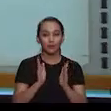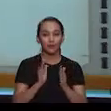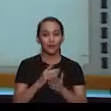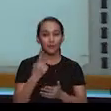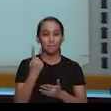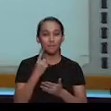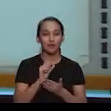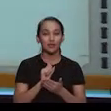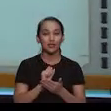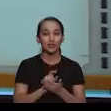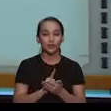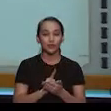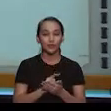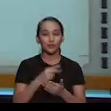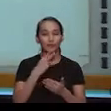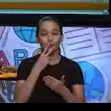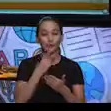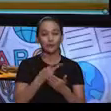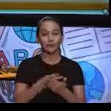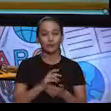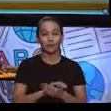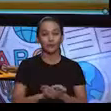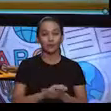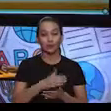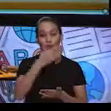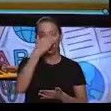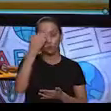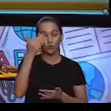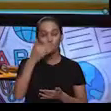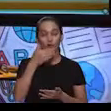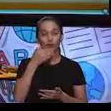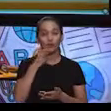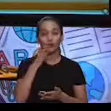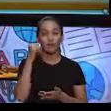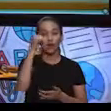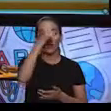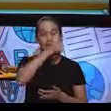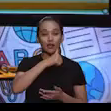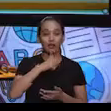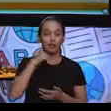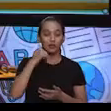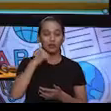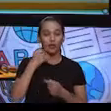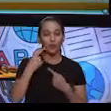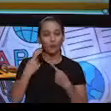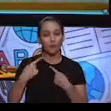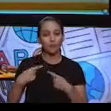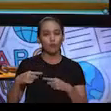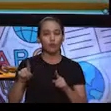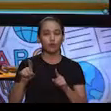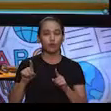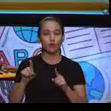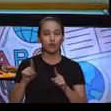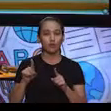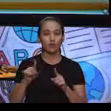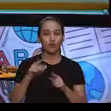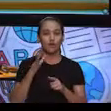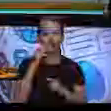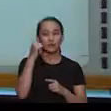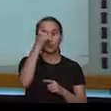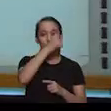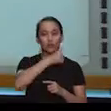bersa. Birinchi topshirig'imiz quyidagicha. Yoz fasli boshqa fasllardan nimasi bilan farq